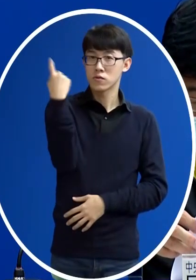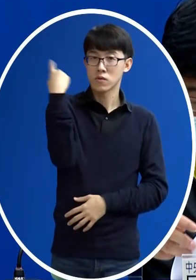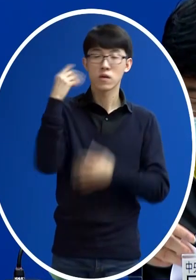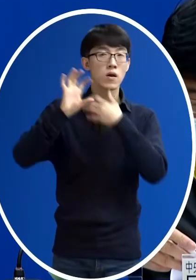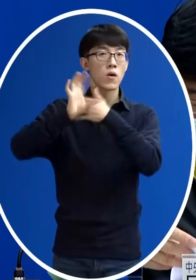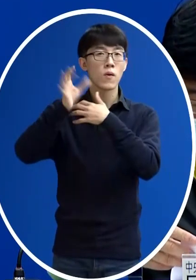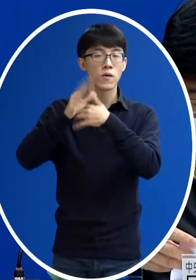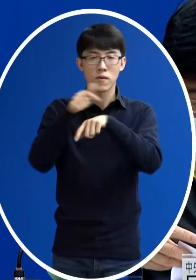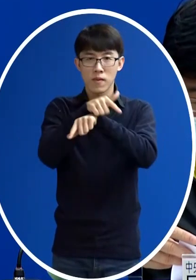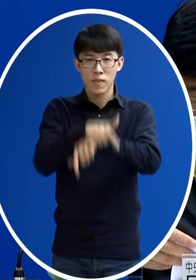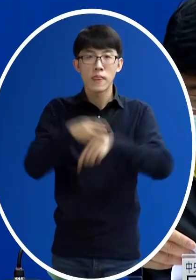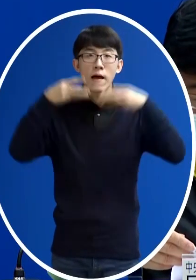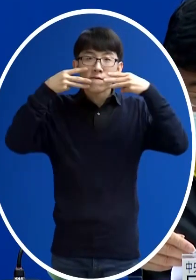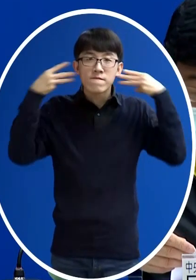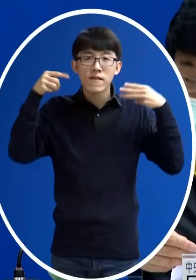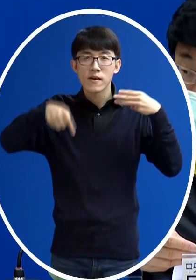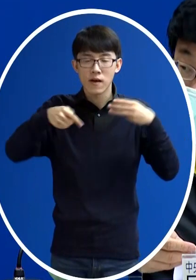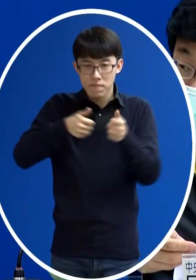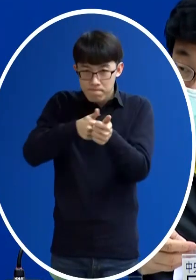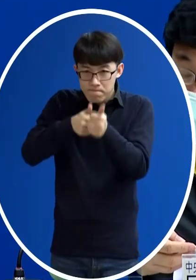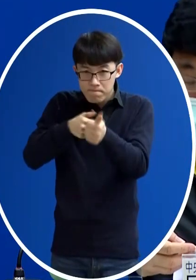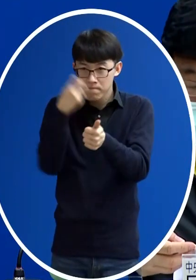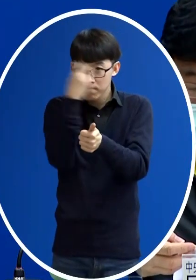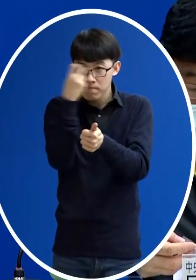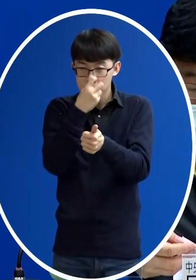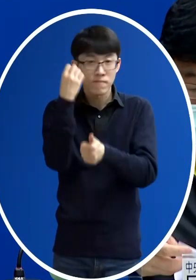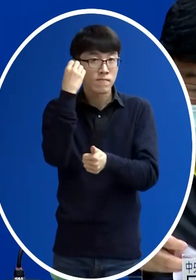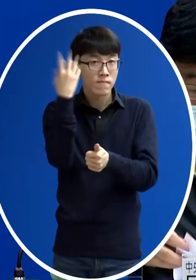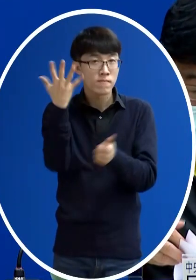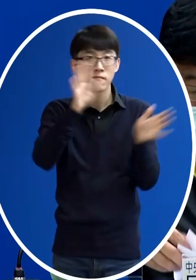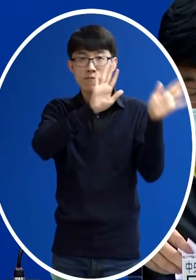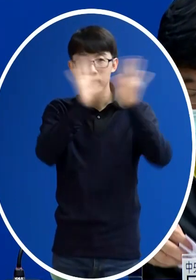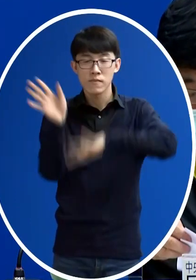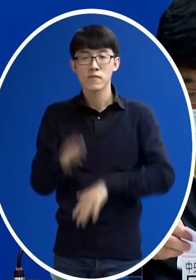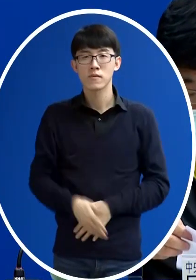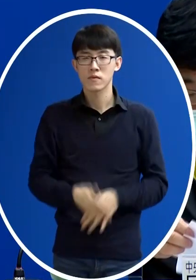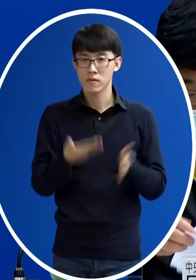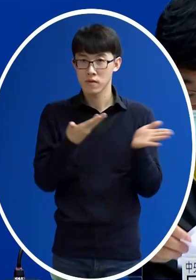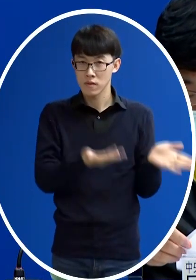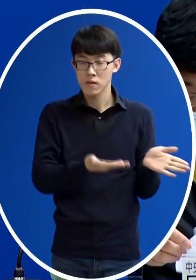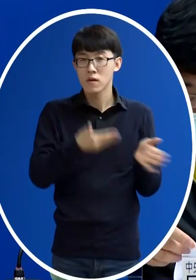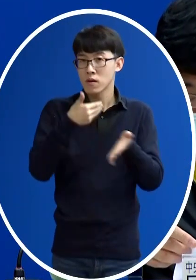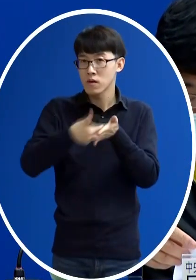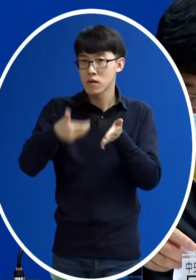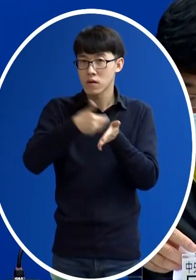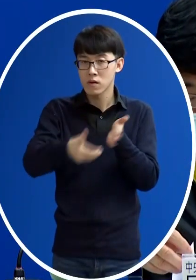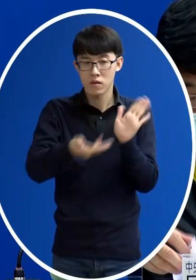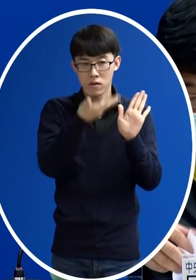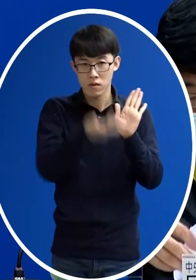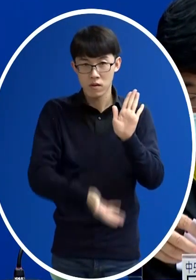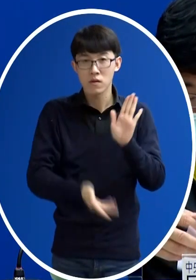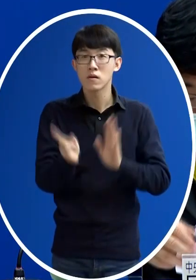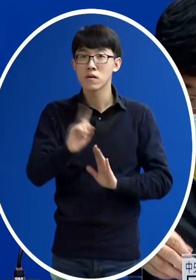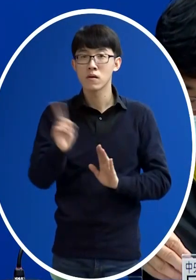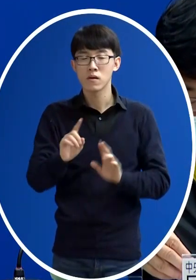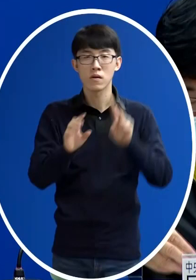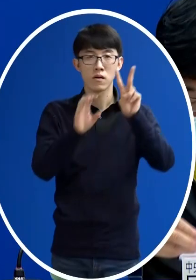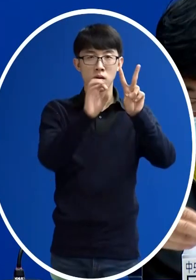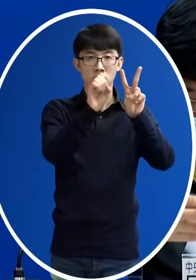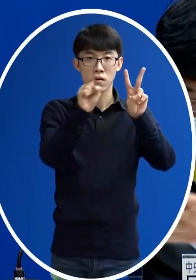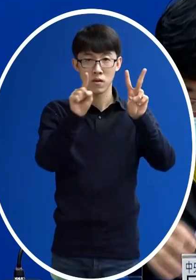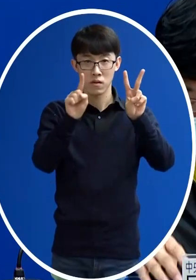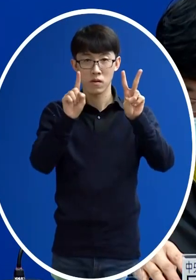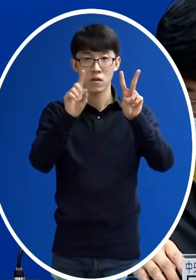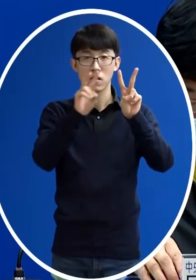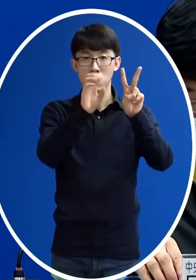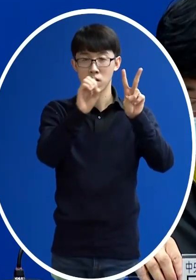公布的这个监测的更新的结果哈。那从这个图大家可以看到，就是说从2021年的